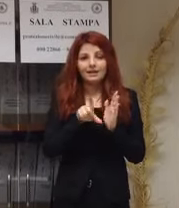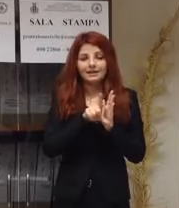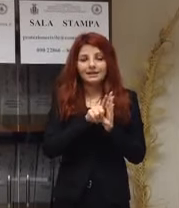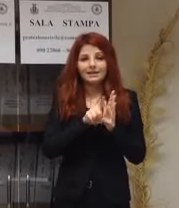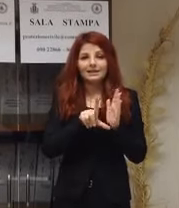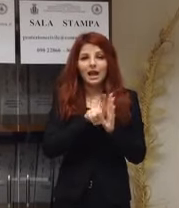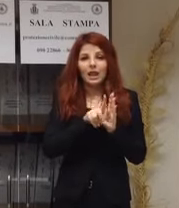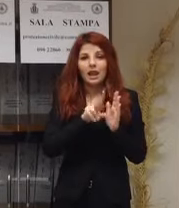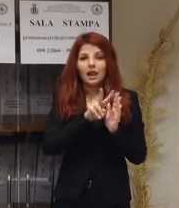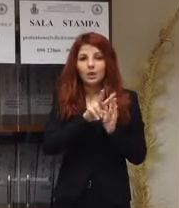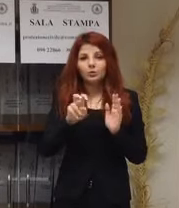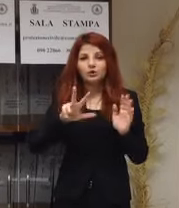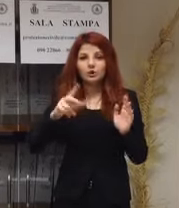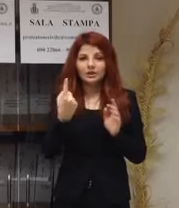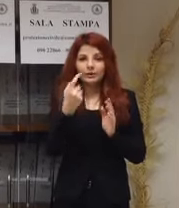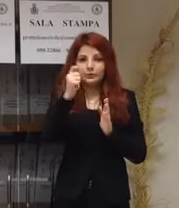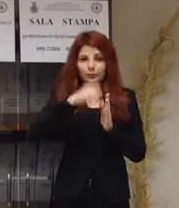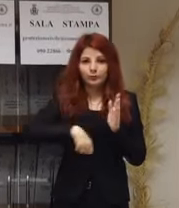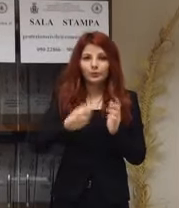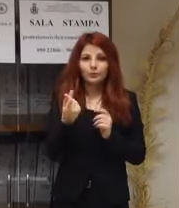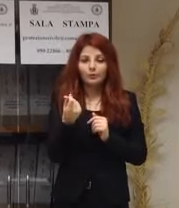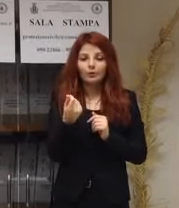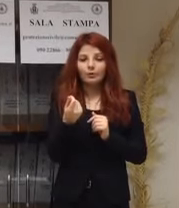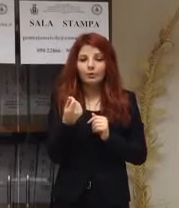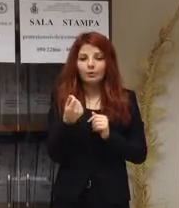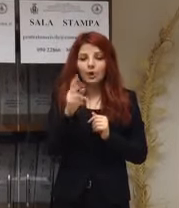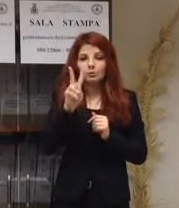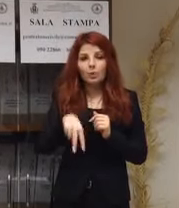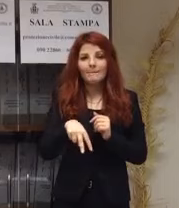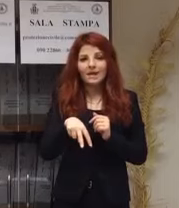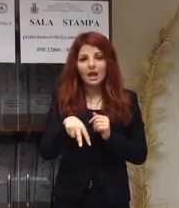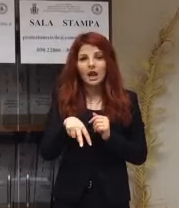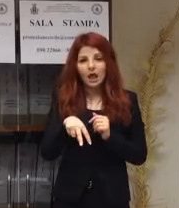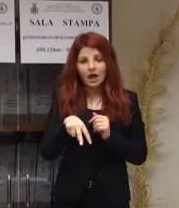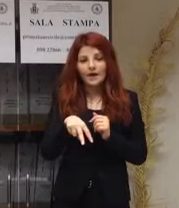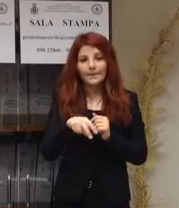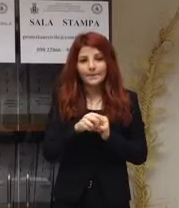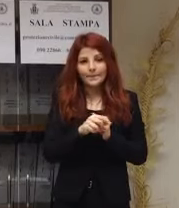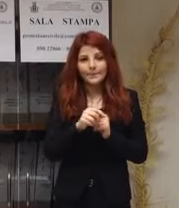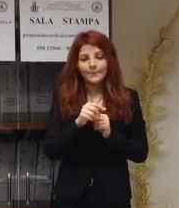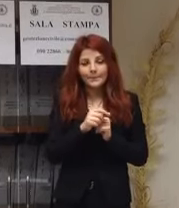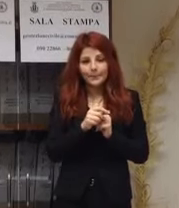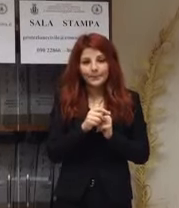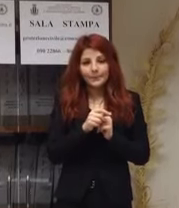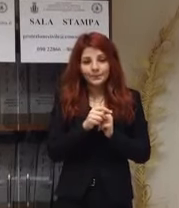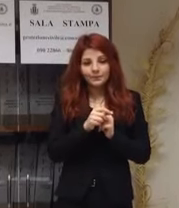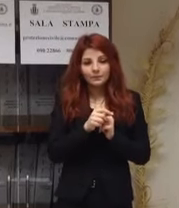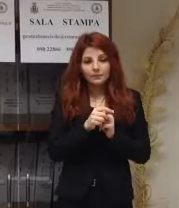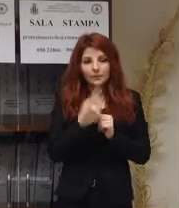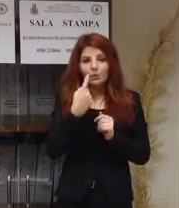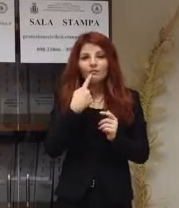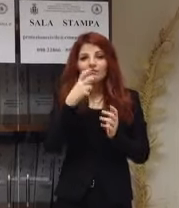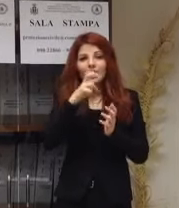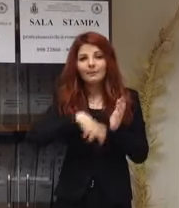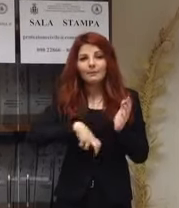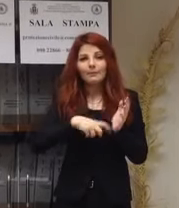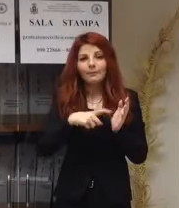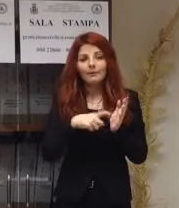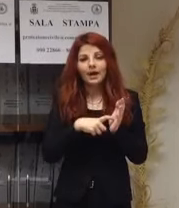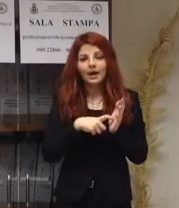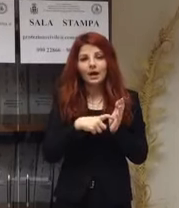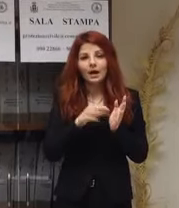legislativo 231 per l'importo di euro 2.000, una verbale di contestazione